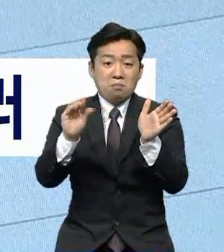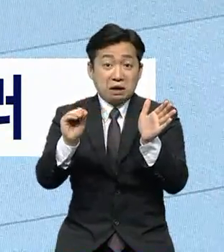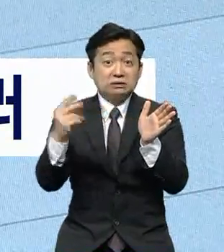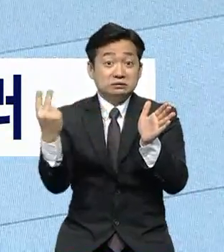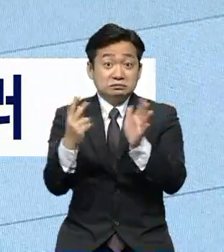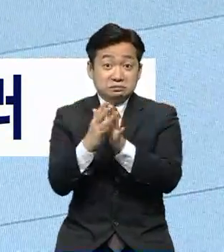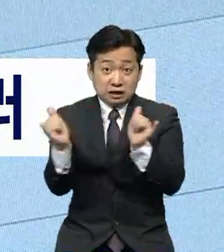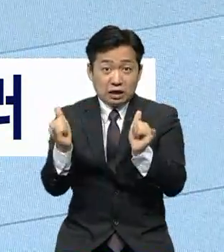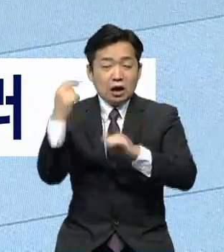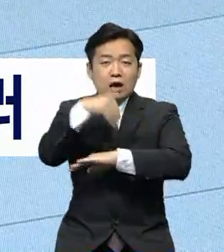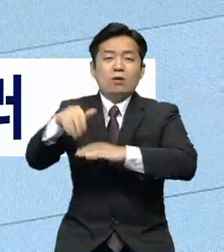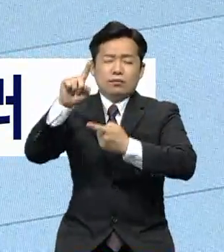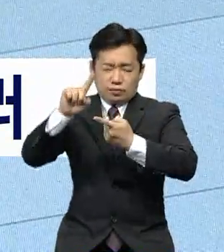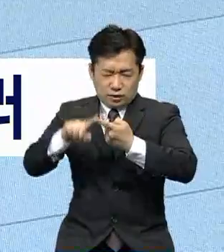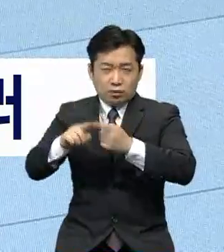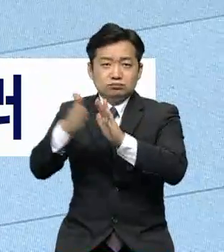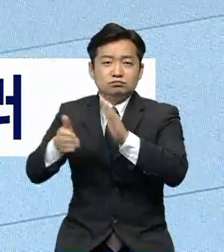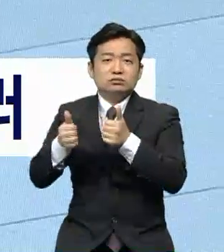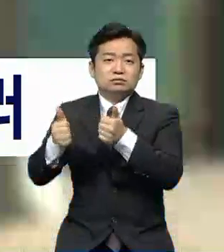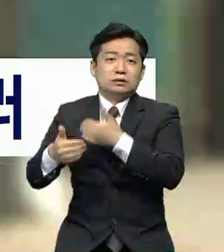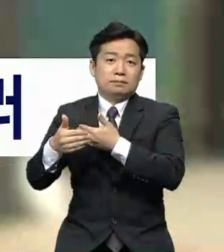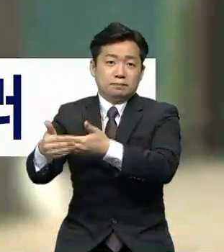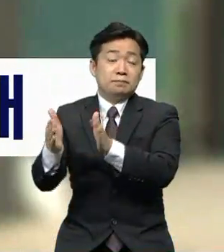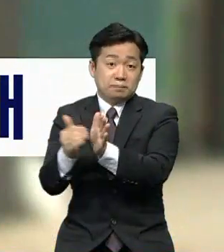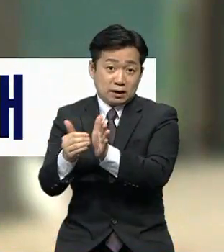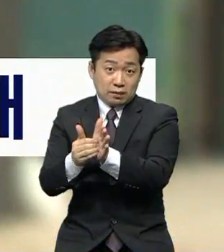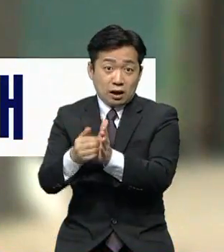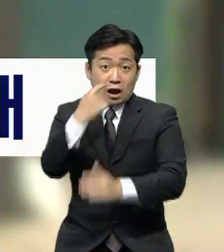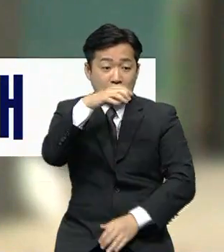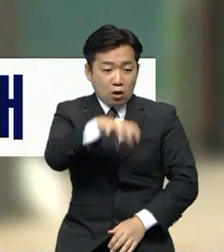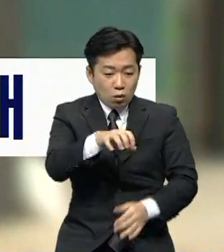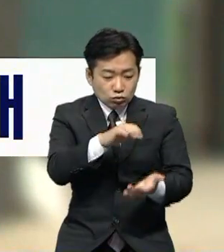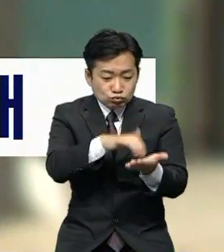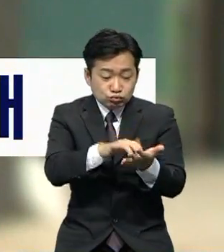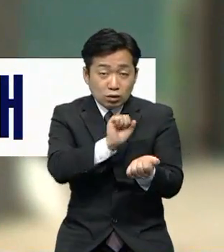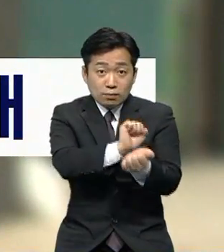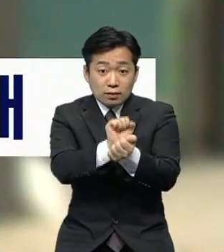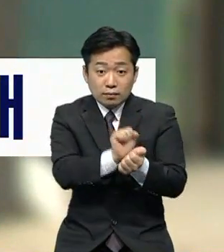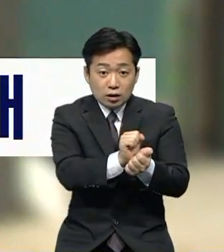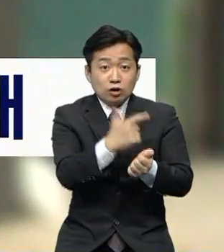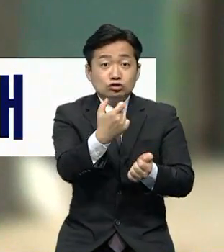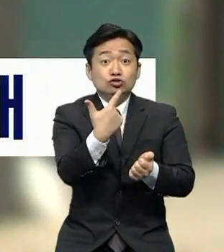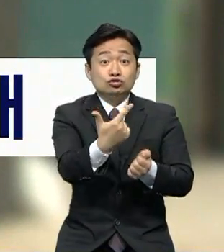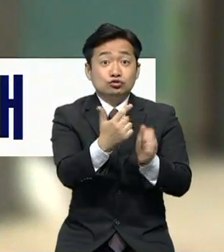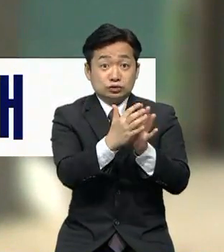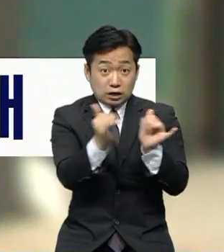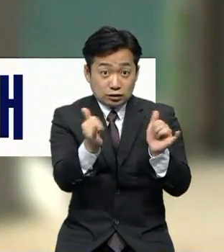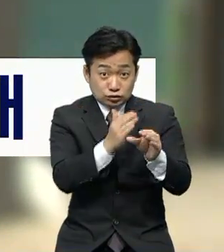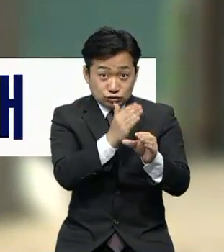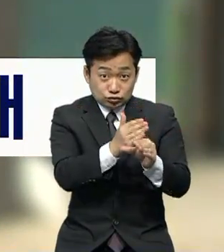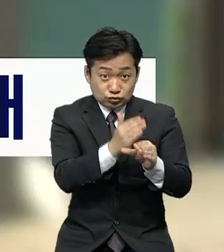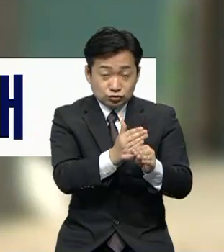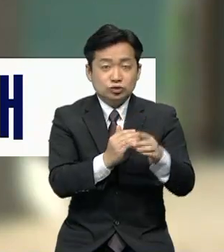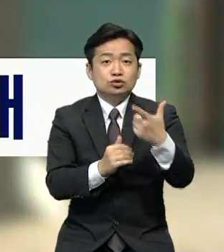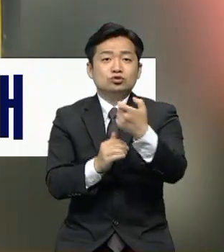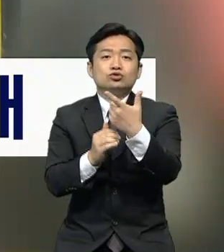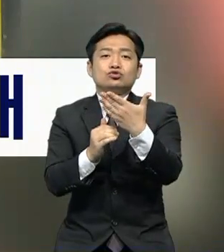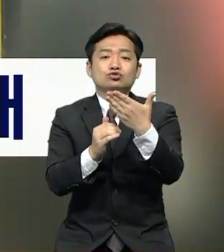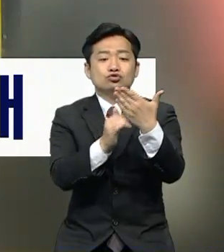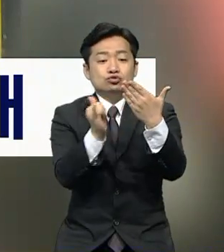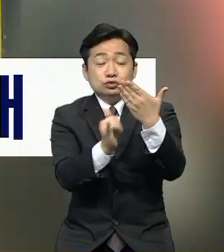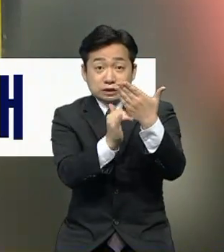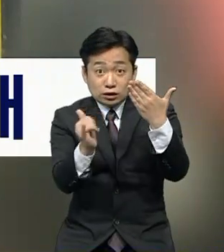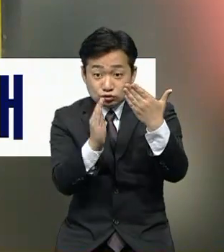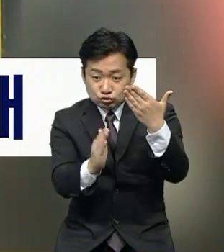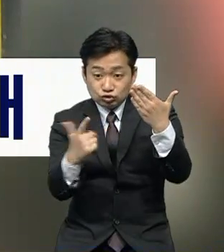예정대로 시험을 치른 겁니다. 다만 노량진 학원 관련 누적 확진자 69명 가운데 응시생 66명은